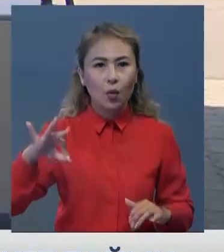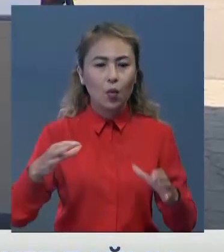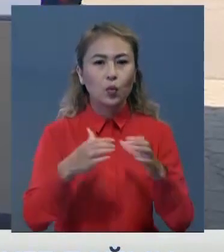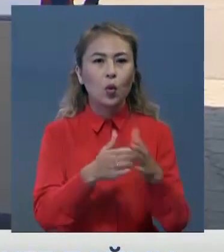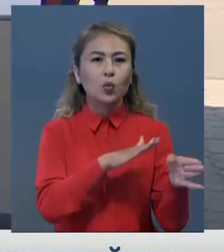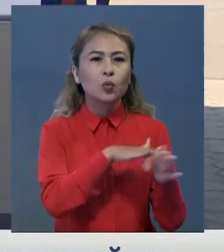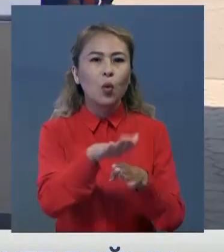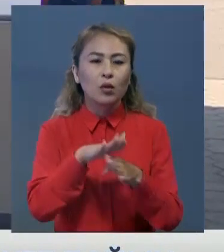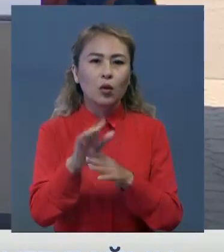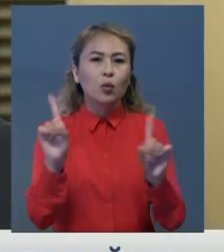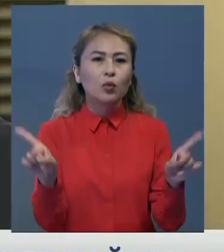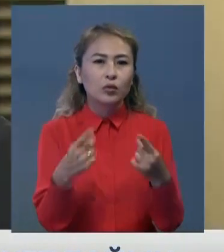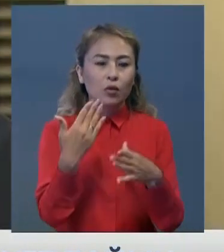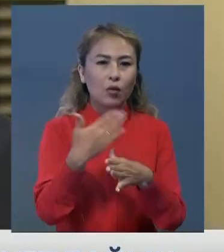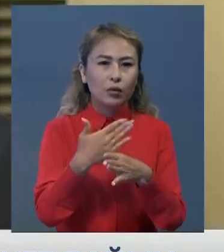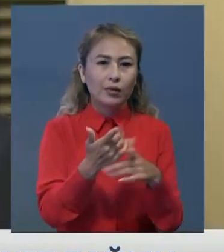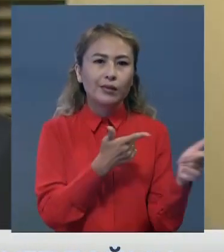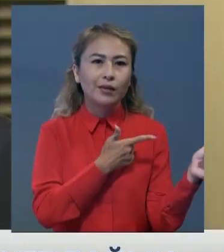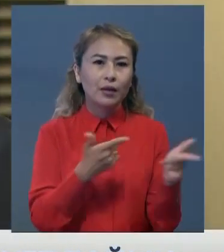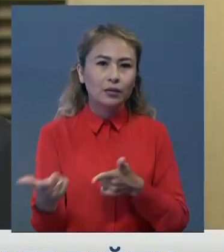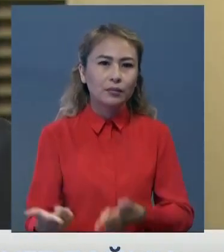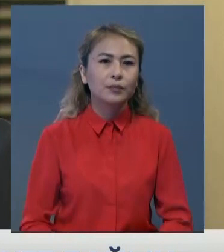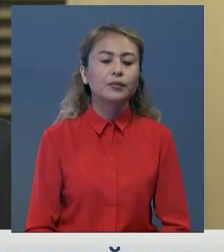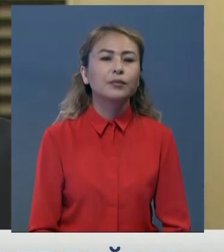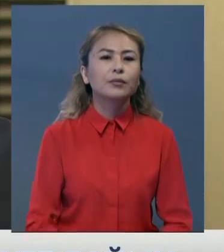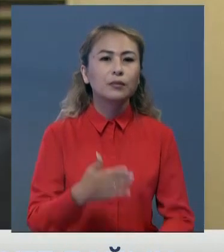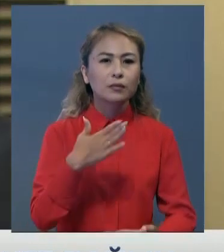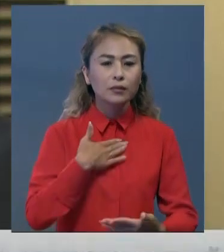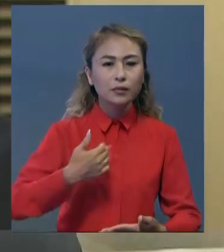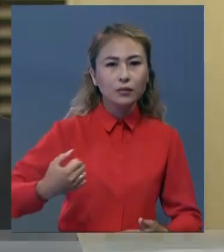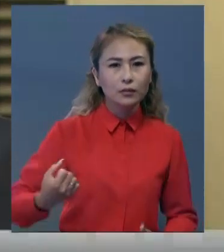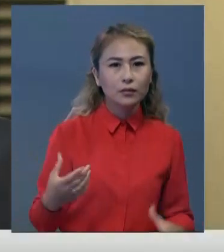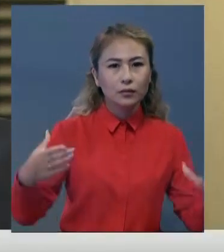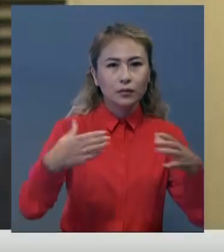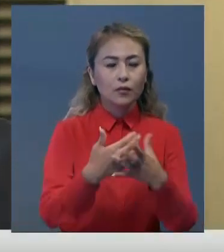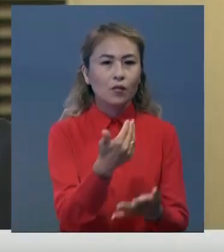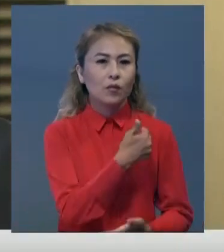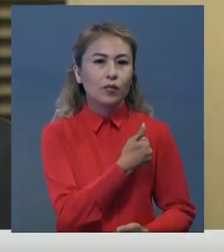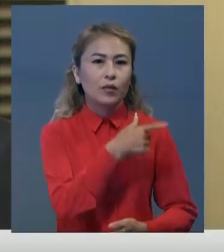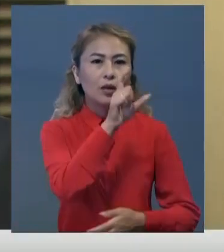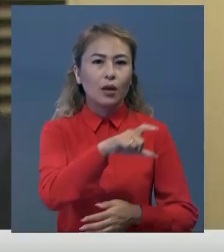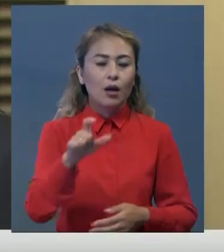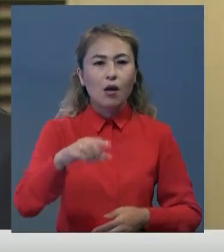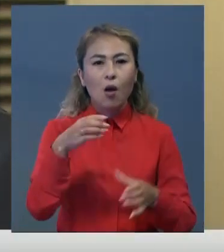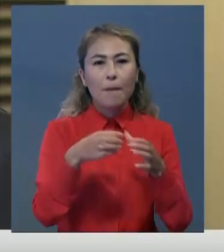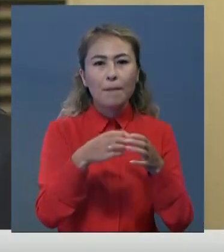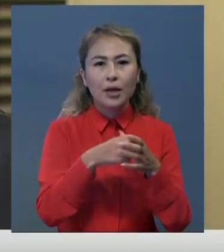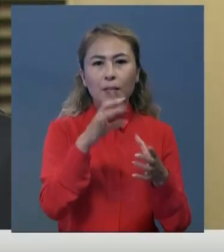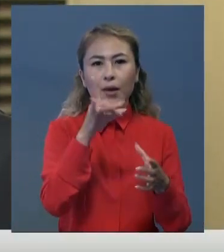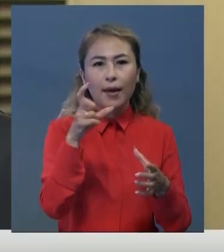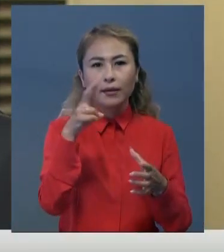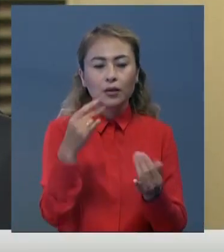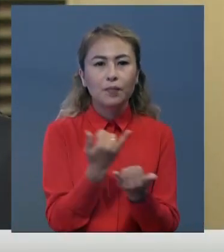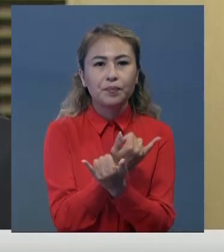толық қолдау көрсетуге дайын. Мы предоставляем партнер. Біз серіктес болуға ниетті жандар үшін компания брендін өнімдерін беріп,